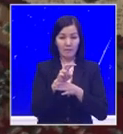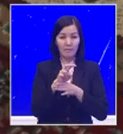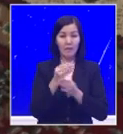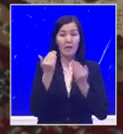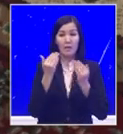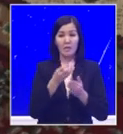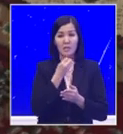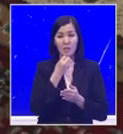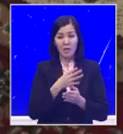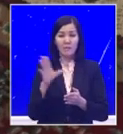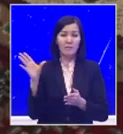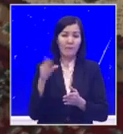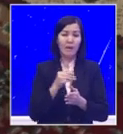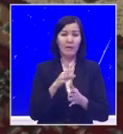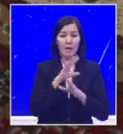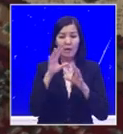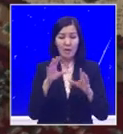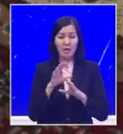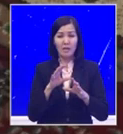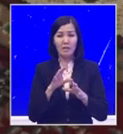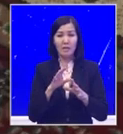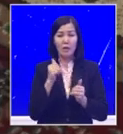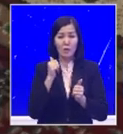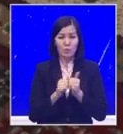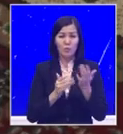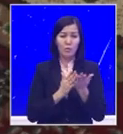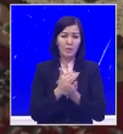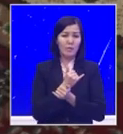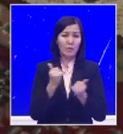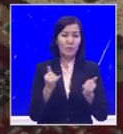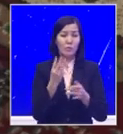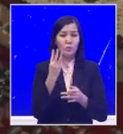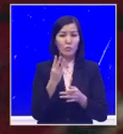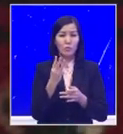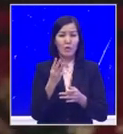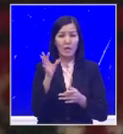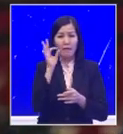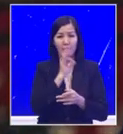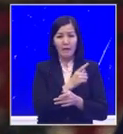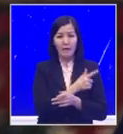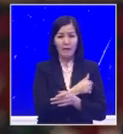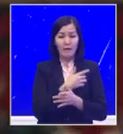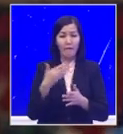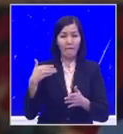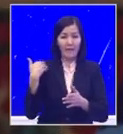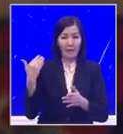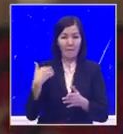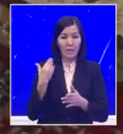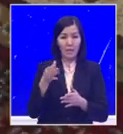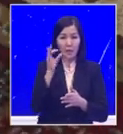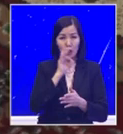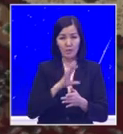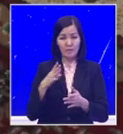Қазір жақсы, бұл жерде бәрін жақсы қарайды кісілер. Күнделікті үш уақыт дәрігерлер витамин береді, үш уақыт